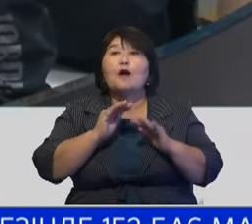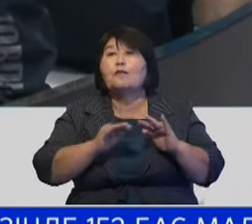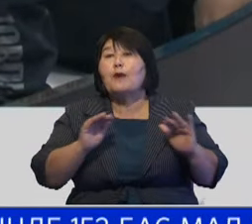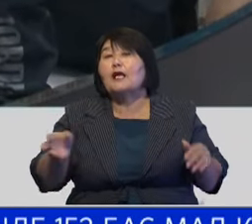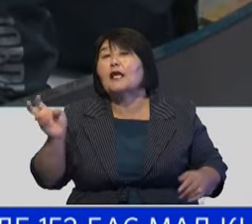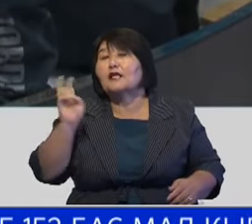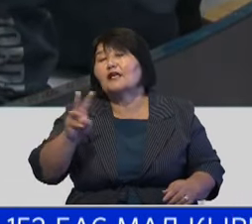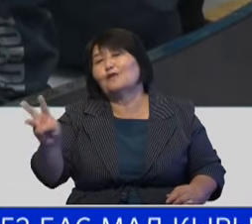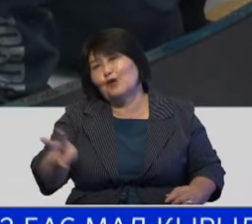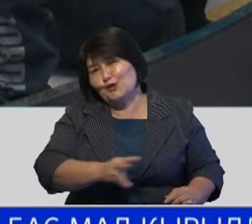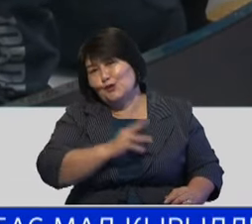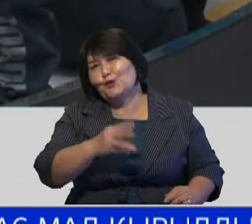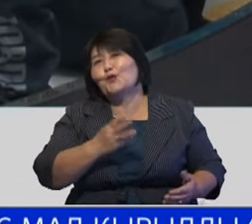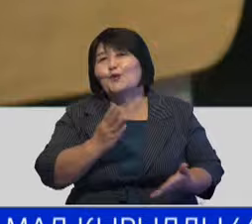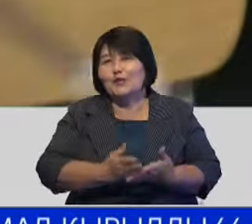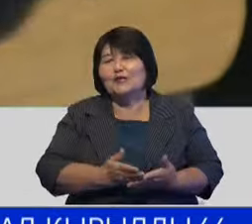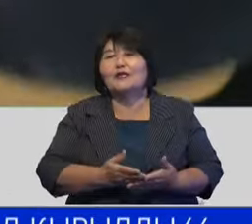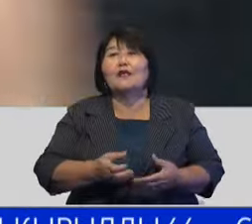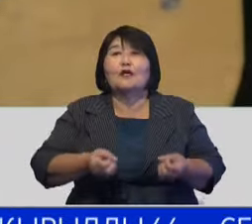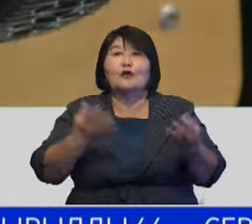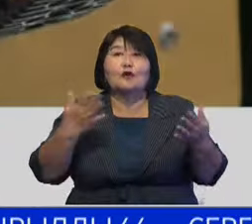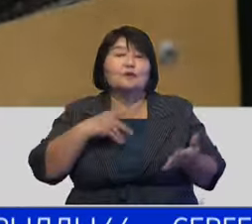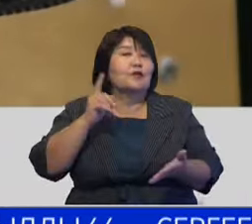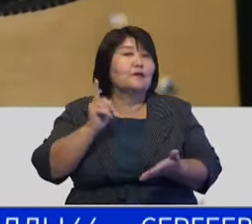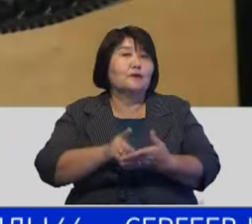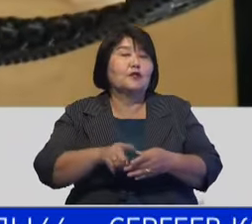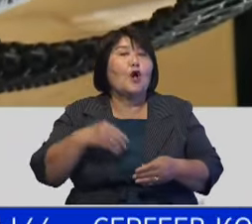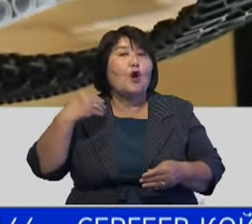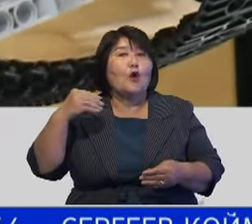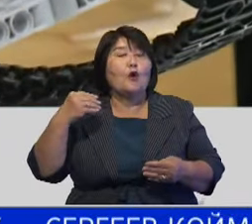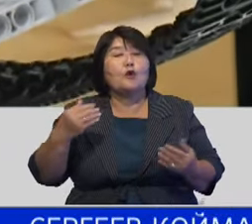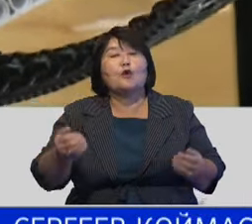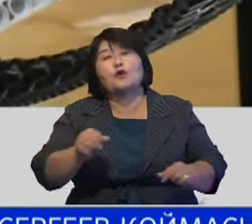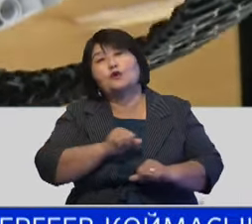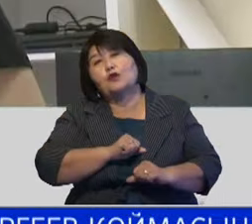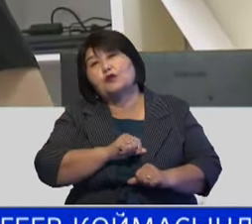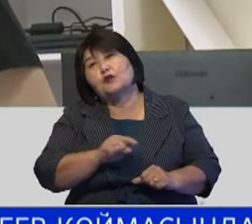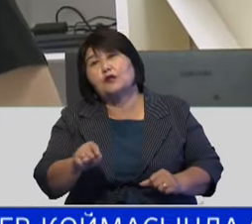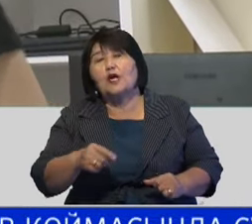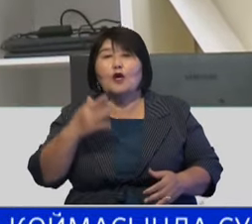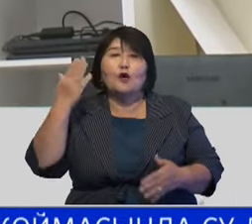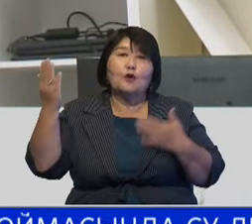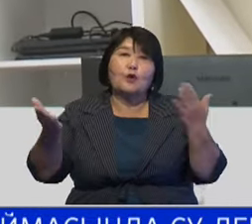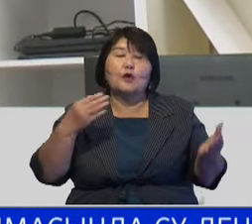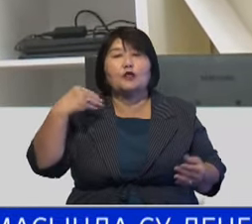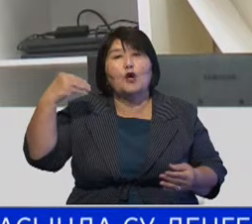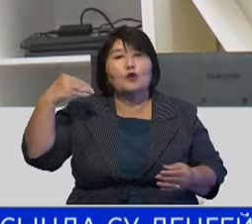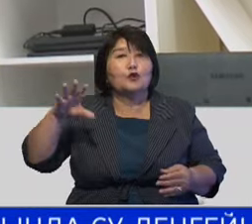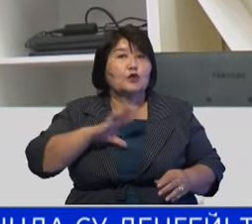Балалар келгелі көңілді, күндіз бізде міндетті түрде үзілістердің ортасында көңілді үзіліс